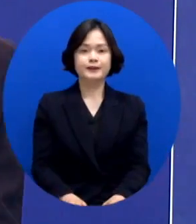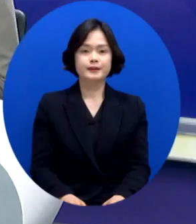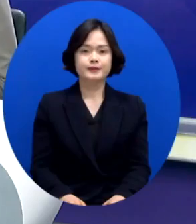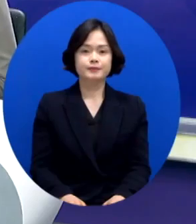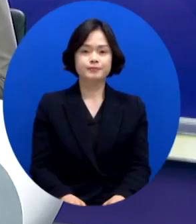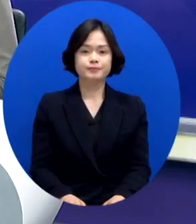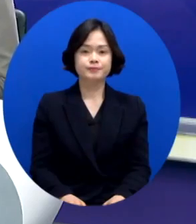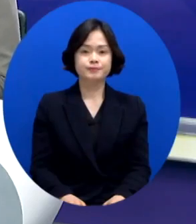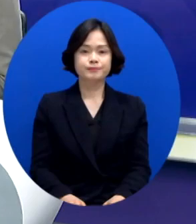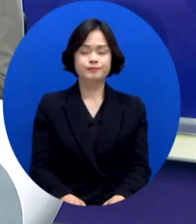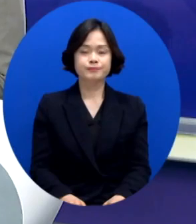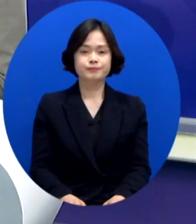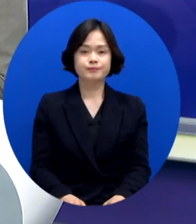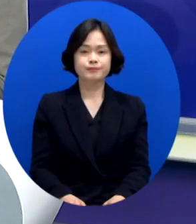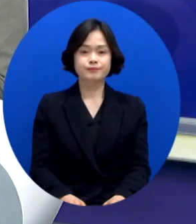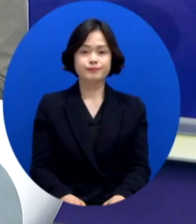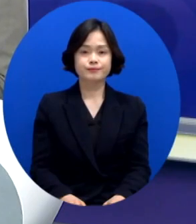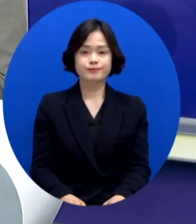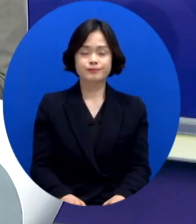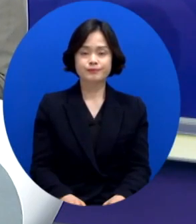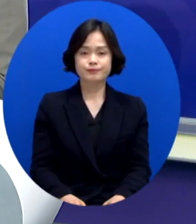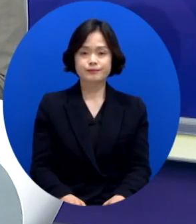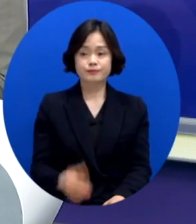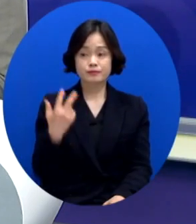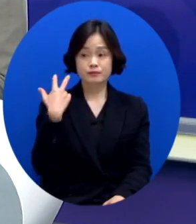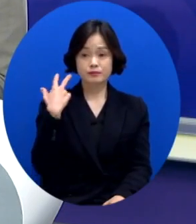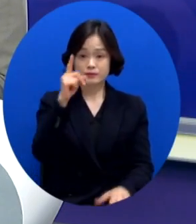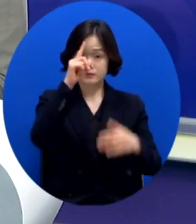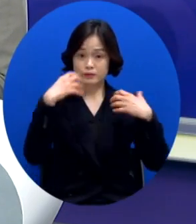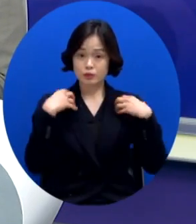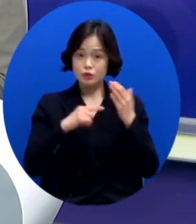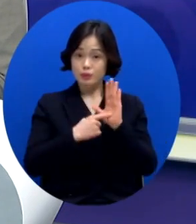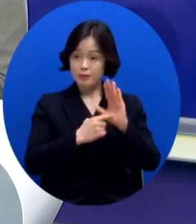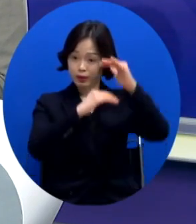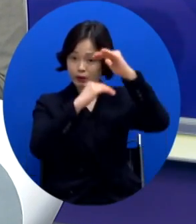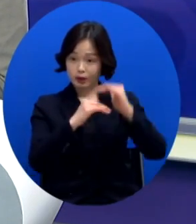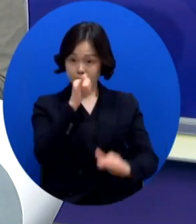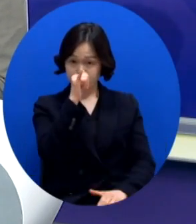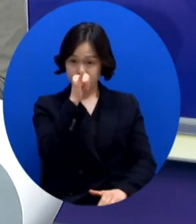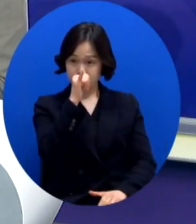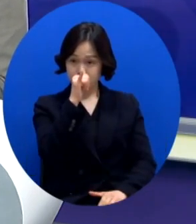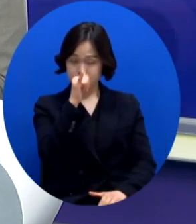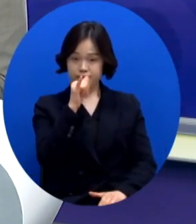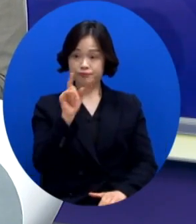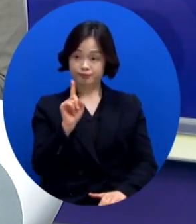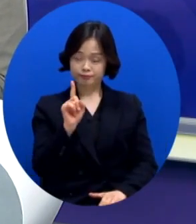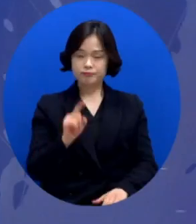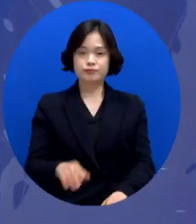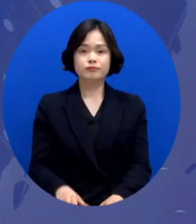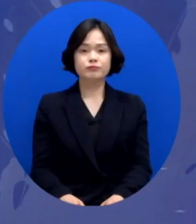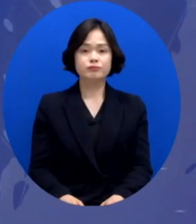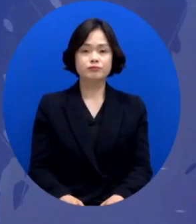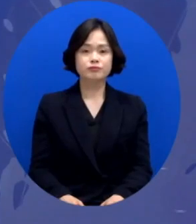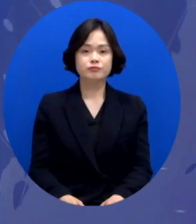안녕하십니까. 지난 주말에 방역조치 조정 방안이 나왔는데요. 주요 내용 한번 살펴볼까요? 네,